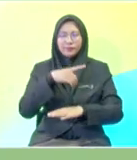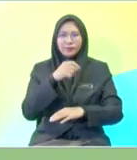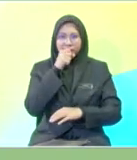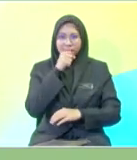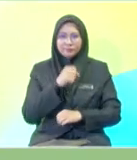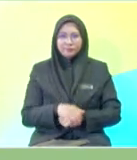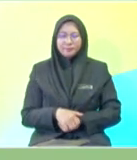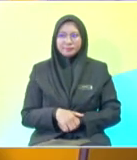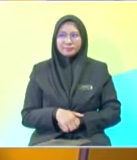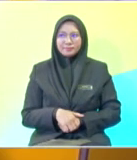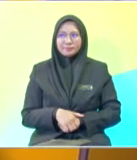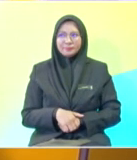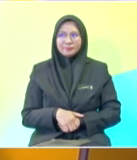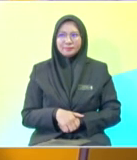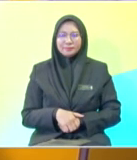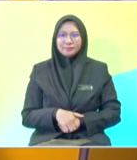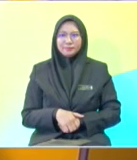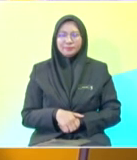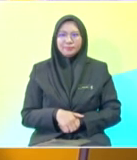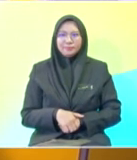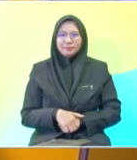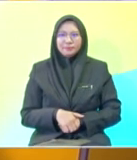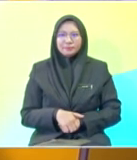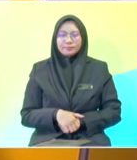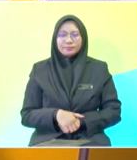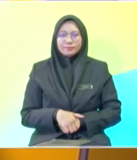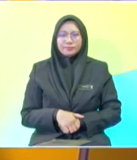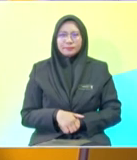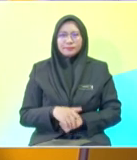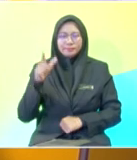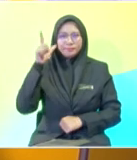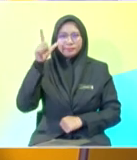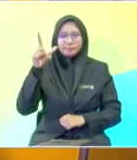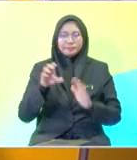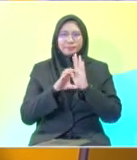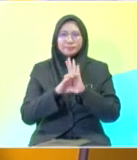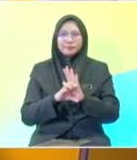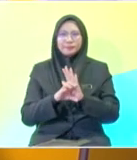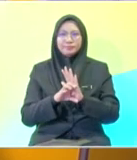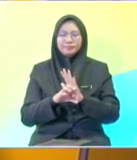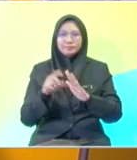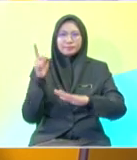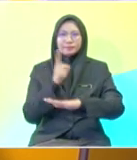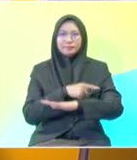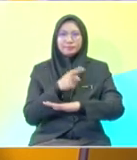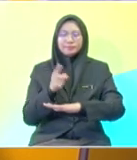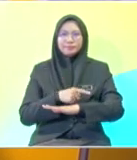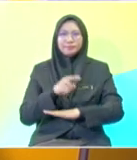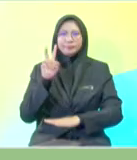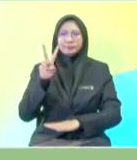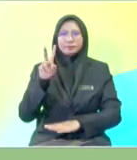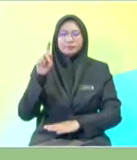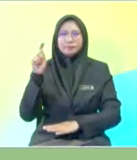hadapan Oke kita lihat contoh yang huruf yang berbaris 2 Oke pada huruf tho